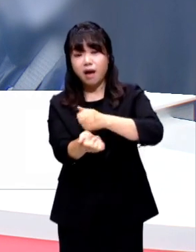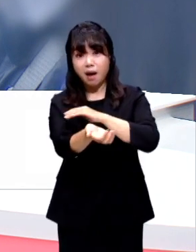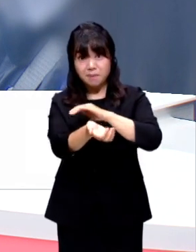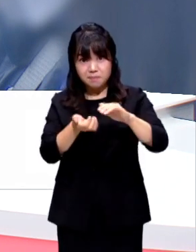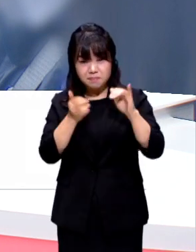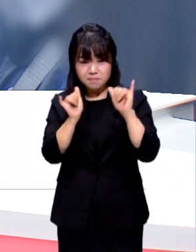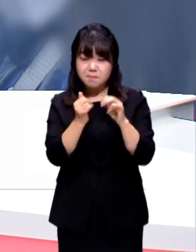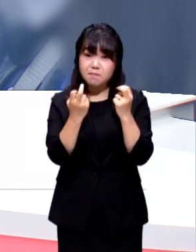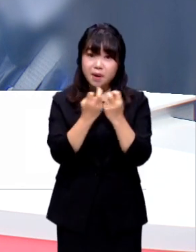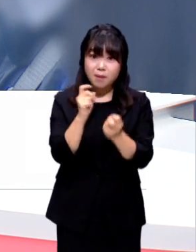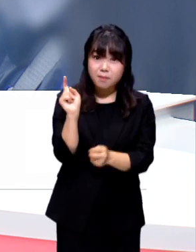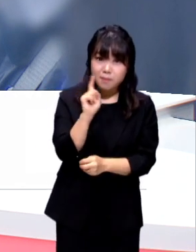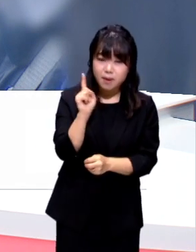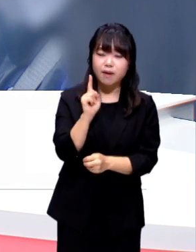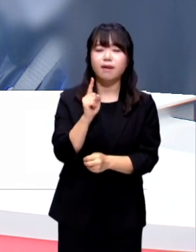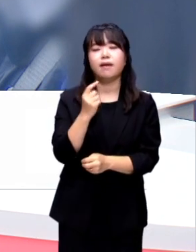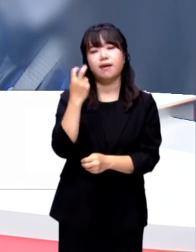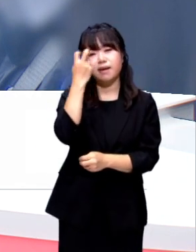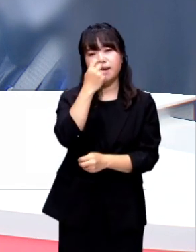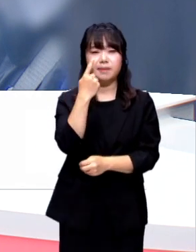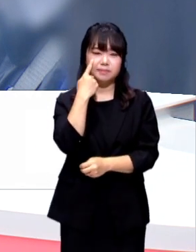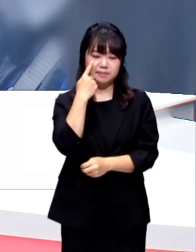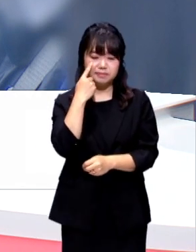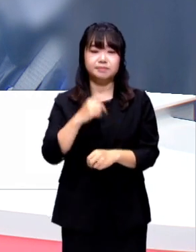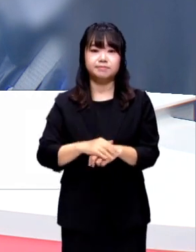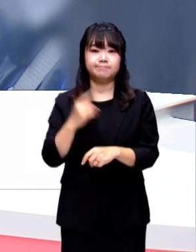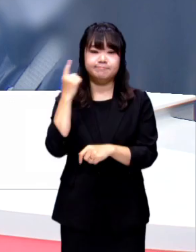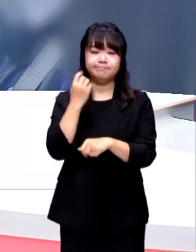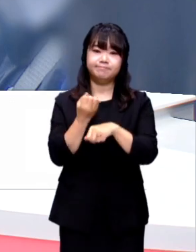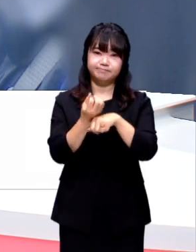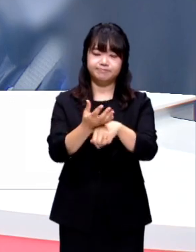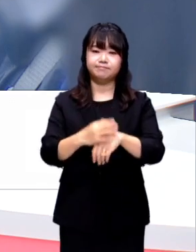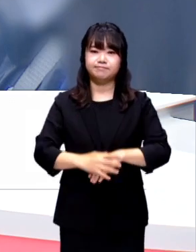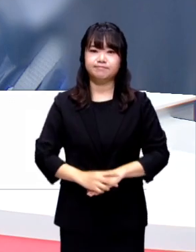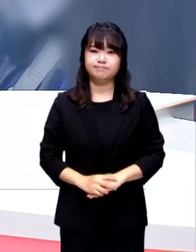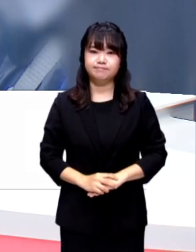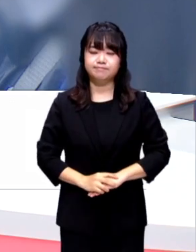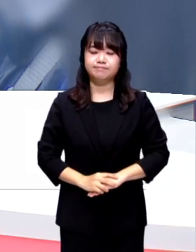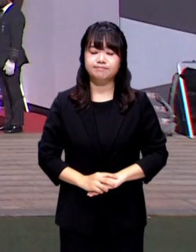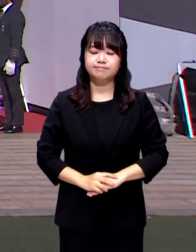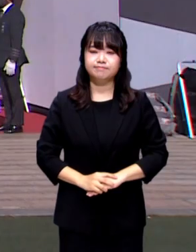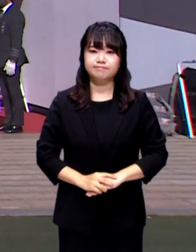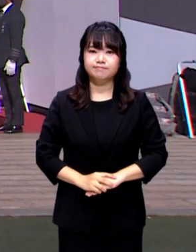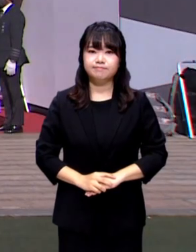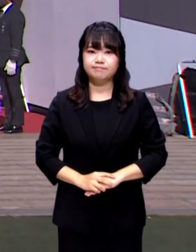수 있는 방안은 무엇인지부터 짚어봅니다. 먼저 김대우 기자가 보도합니다.